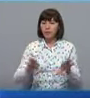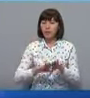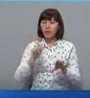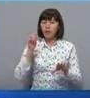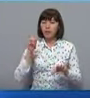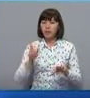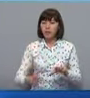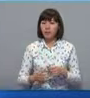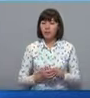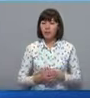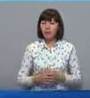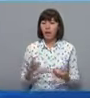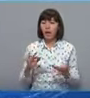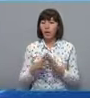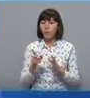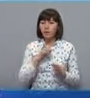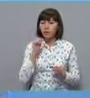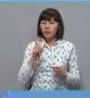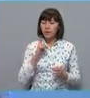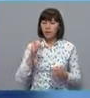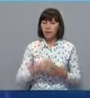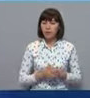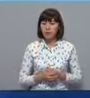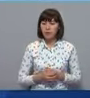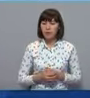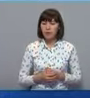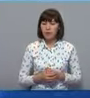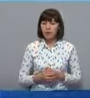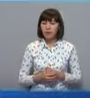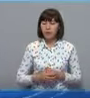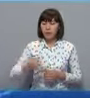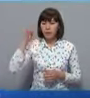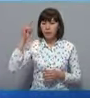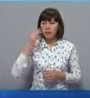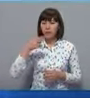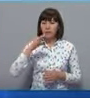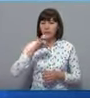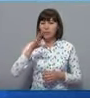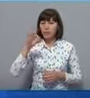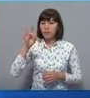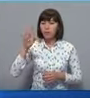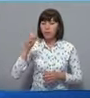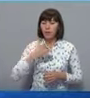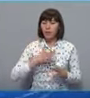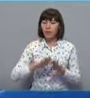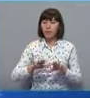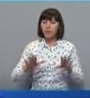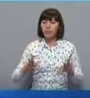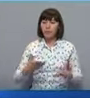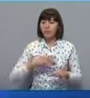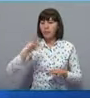азаматтарға, ауыл жастарына сияқты, содан кейін мынау қазақ диаспорасына шетелде жүрген біздің бауырластарымызға да